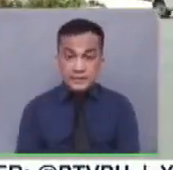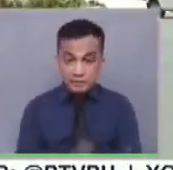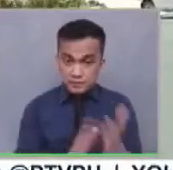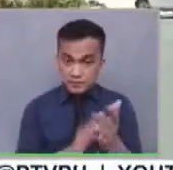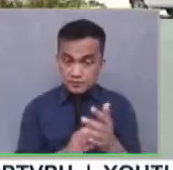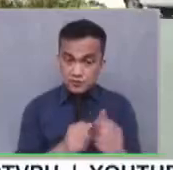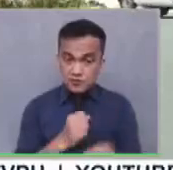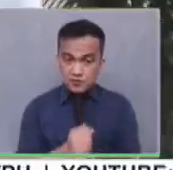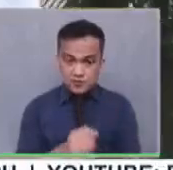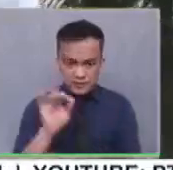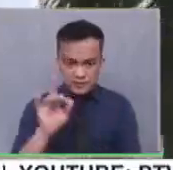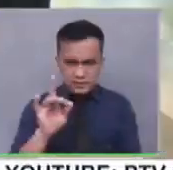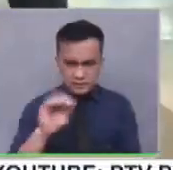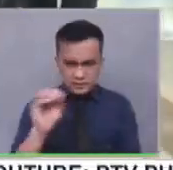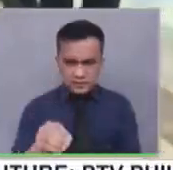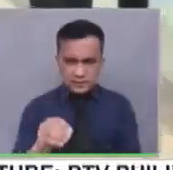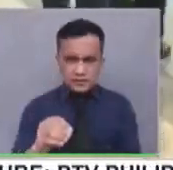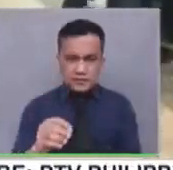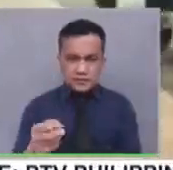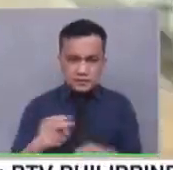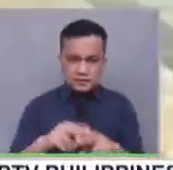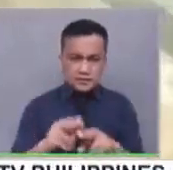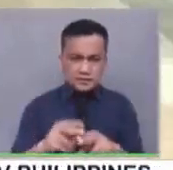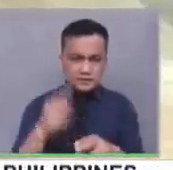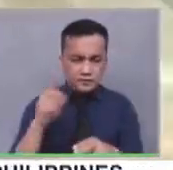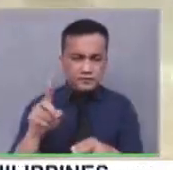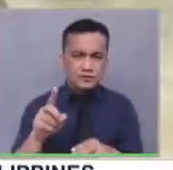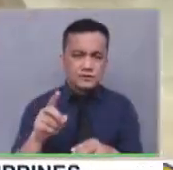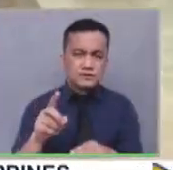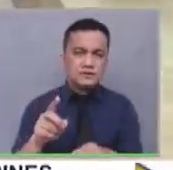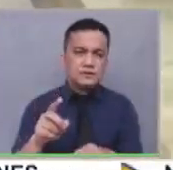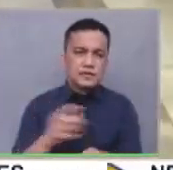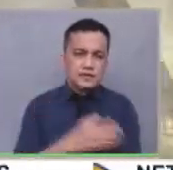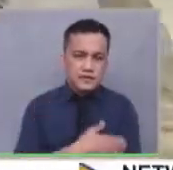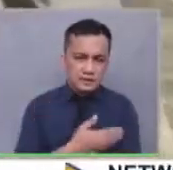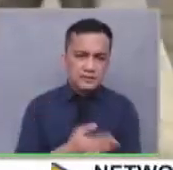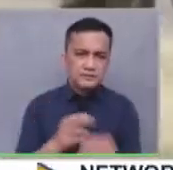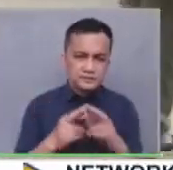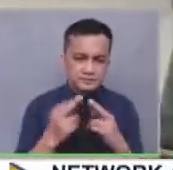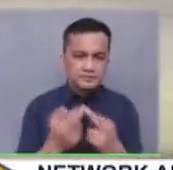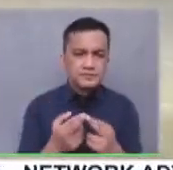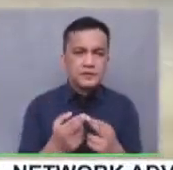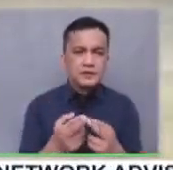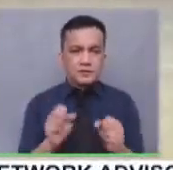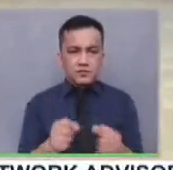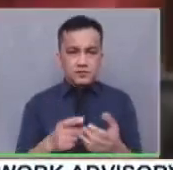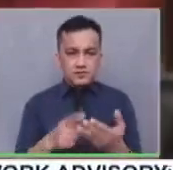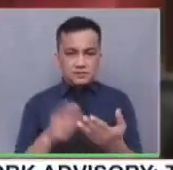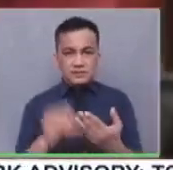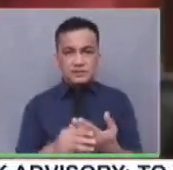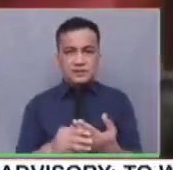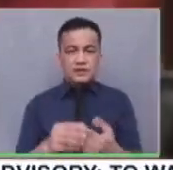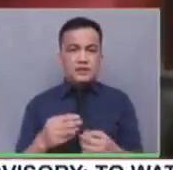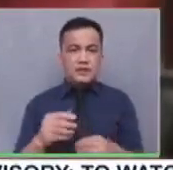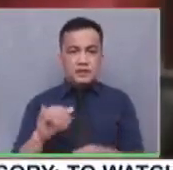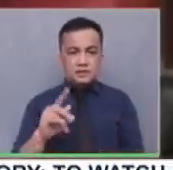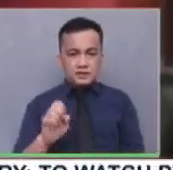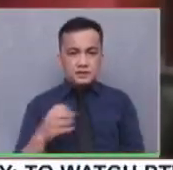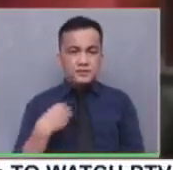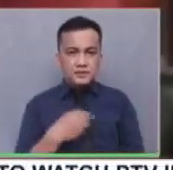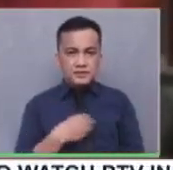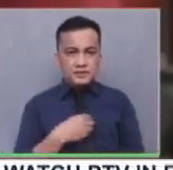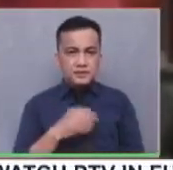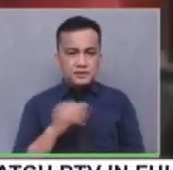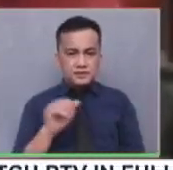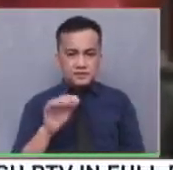8% interest per annum para sa kanilang anak o kamag-anak. Pwede sa programa ang mga active members na may 15 years length of